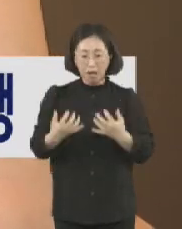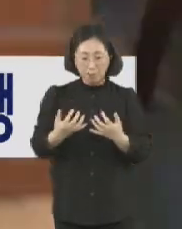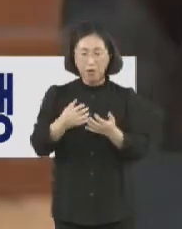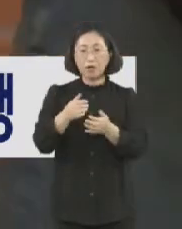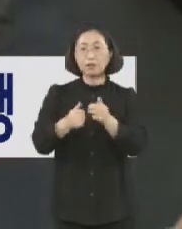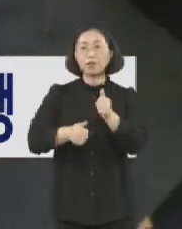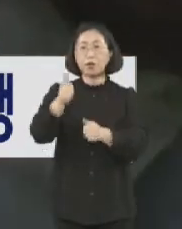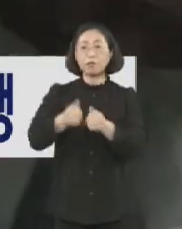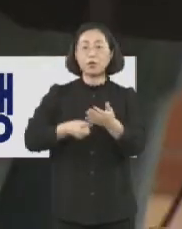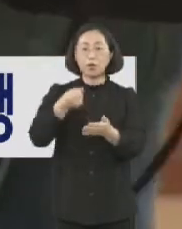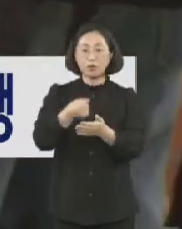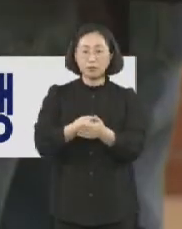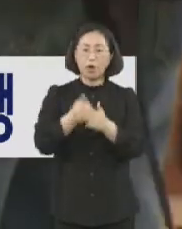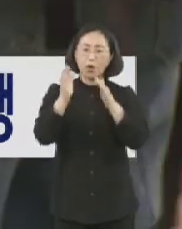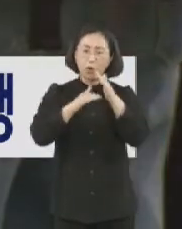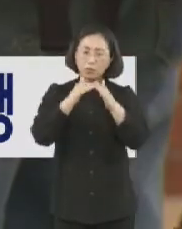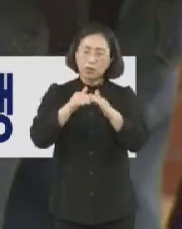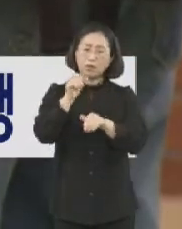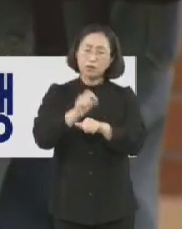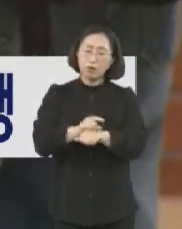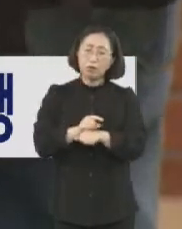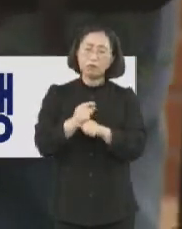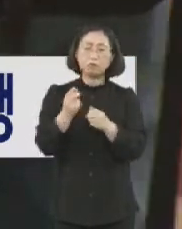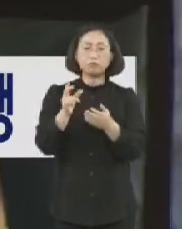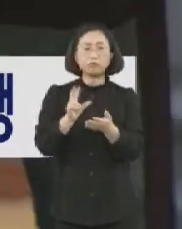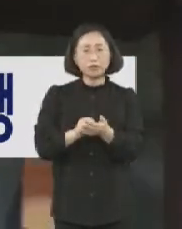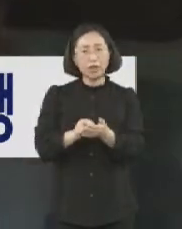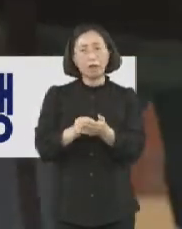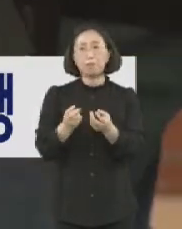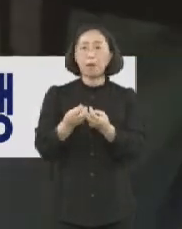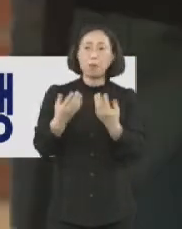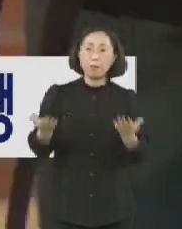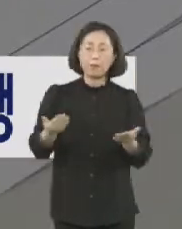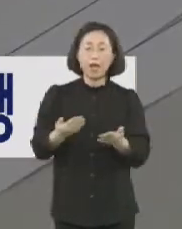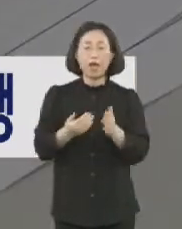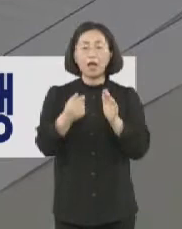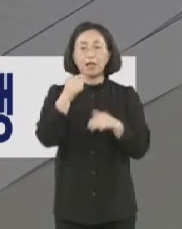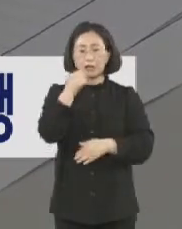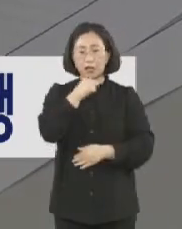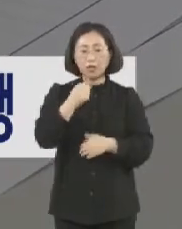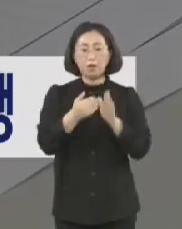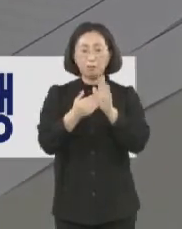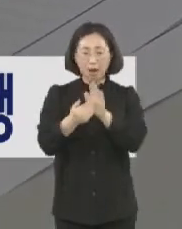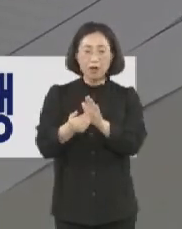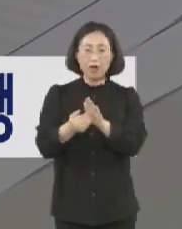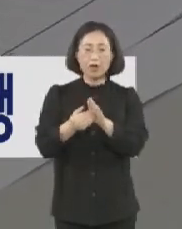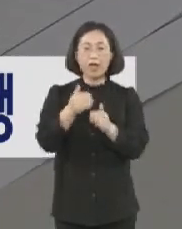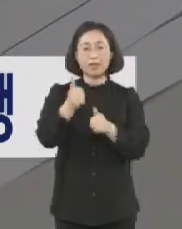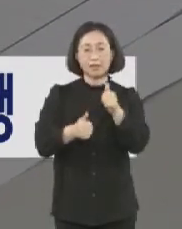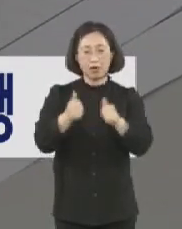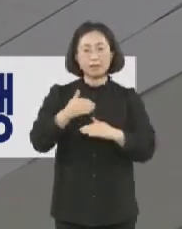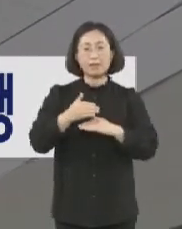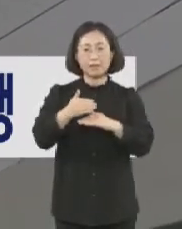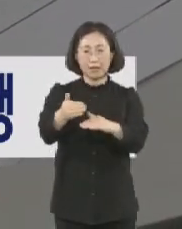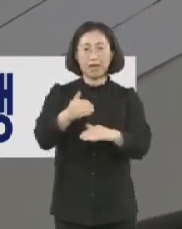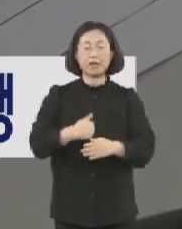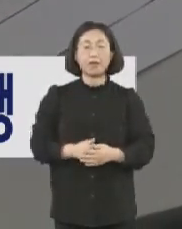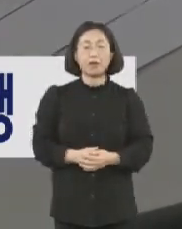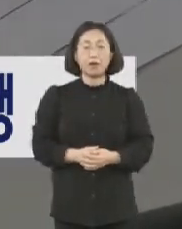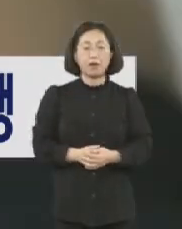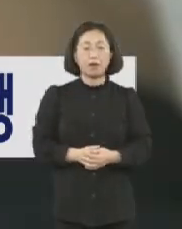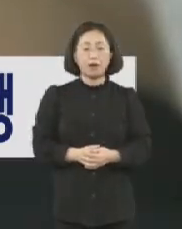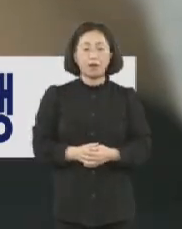결정했다 며 공정성 확보를 위한 조치인 만큼 철저한 방역 속에 시험을 진행할 예정 이라고 전했습니다